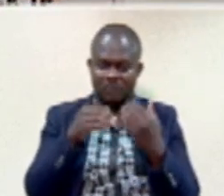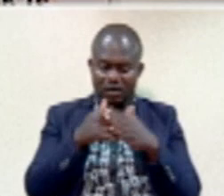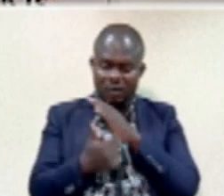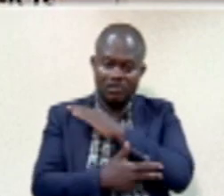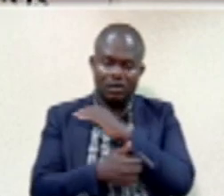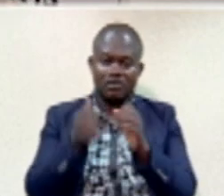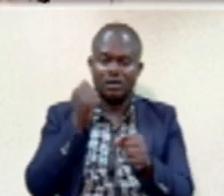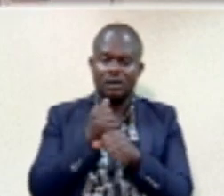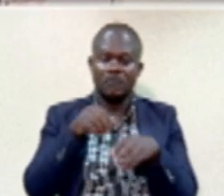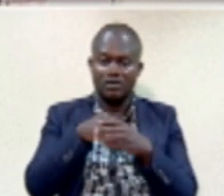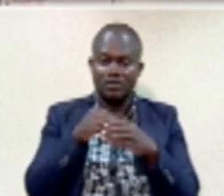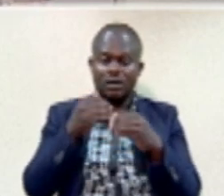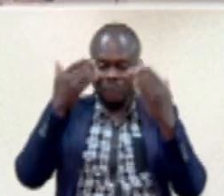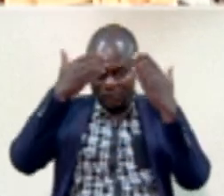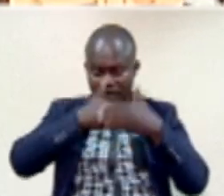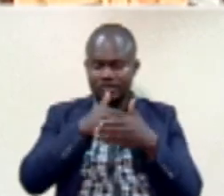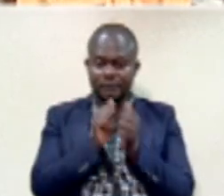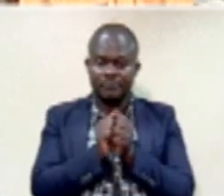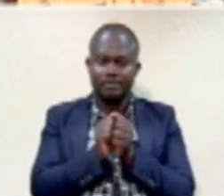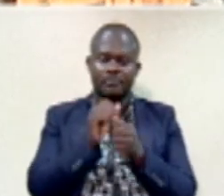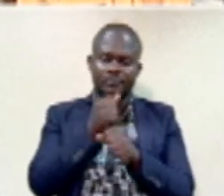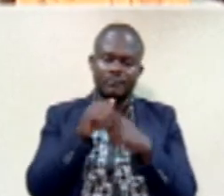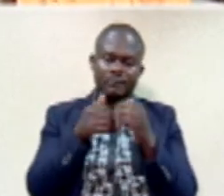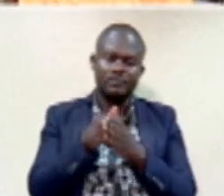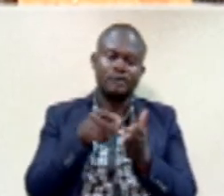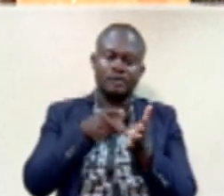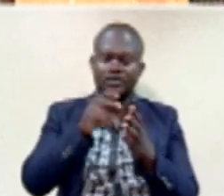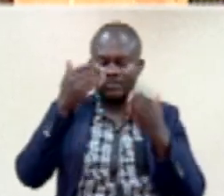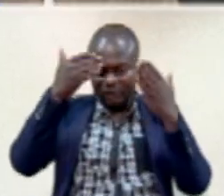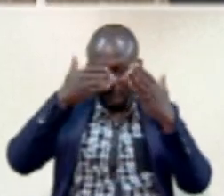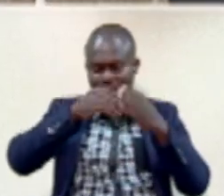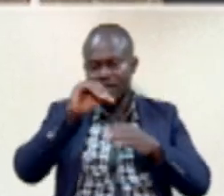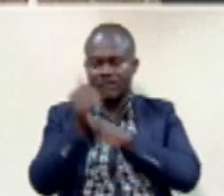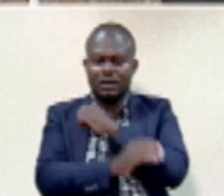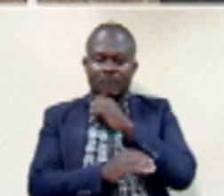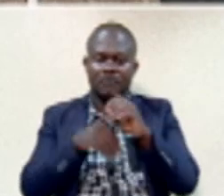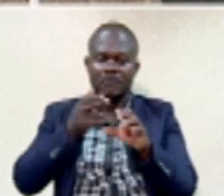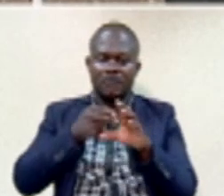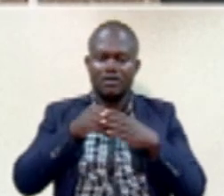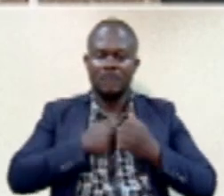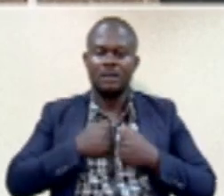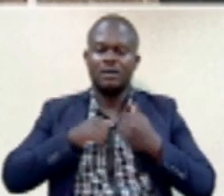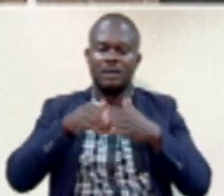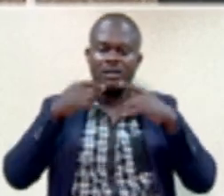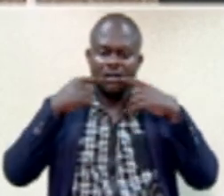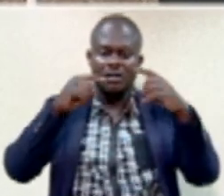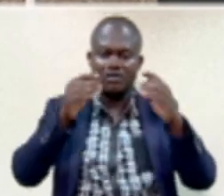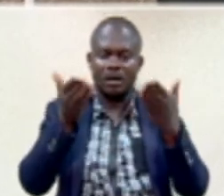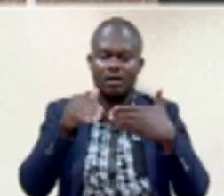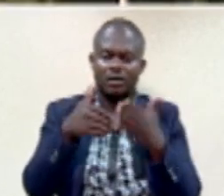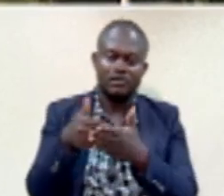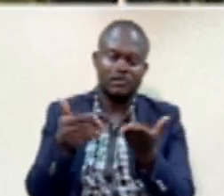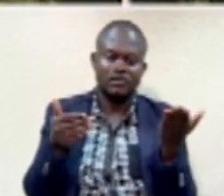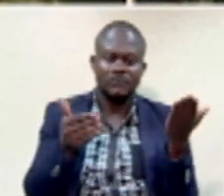n'ubujura bwakorwaga mu masaha y'igicuku. Abagize ishyirahamwe ry'abatumiza mu mahanga ibikomoka kuri peteroli mu Rwanda bavuga ko aho ibintu byari